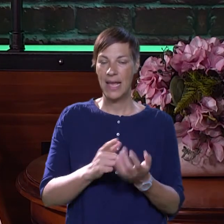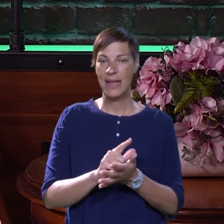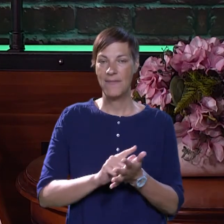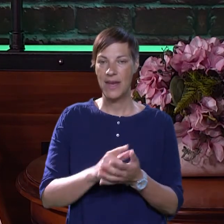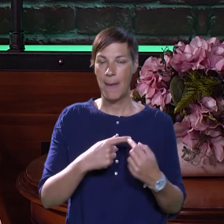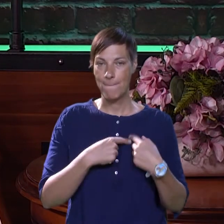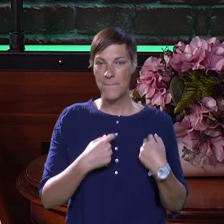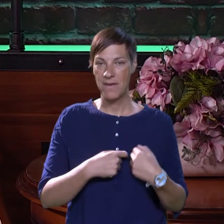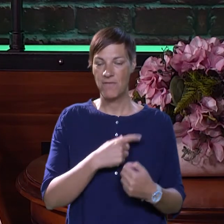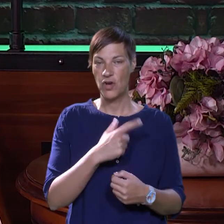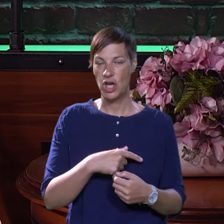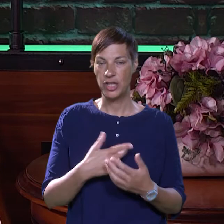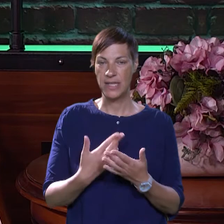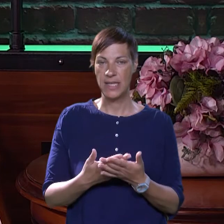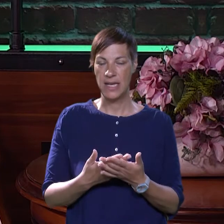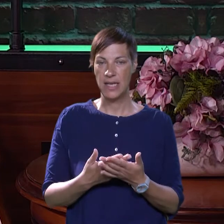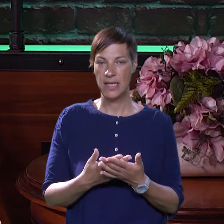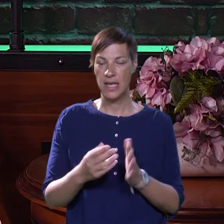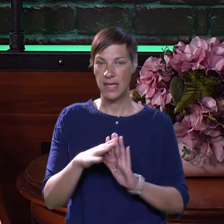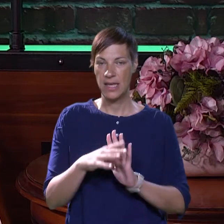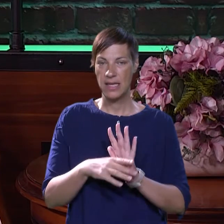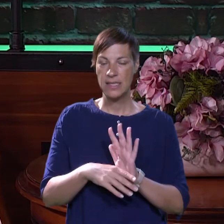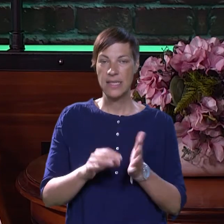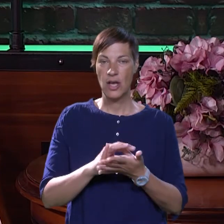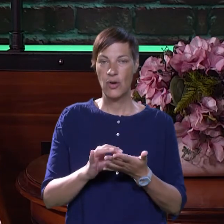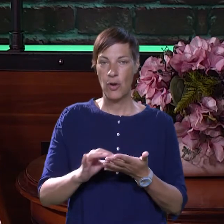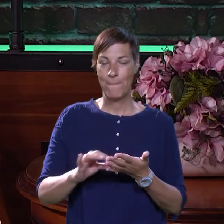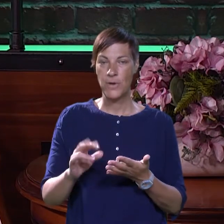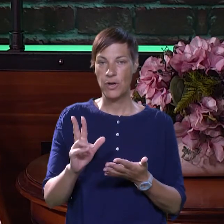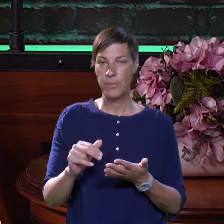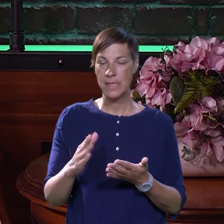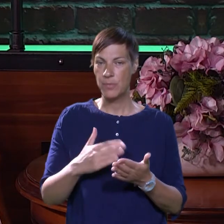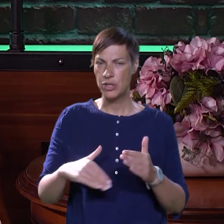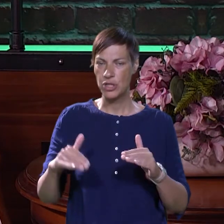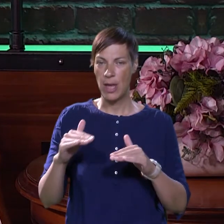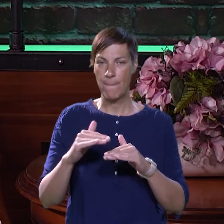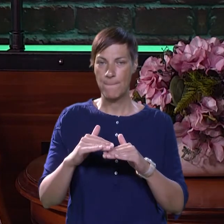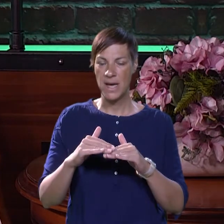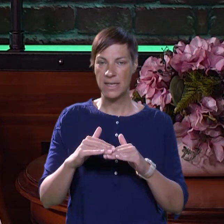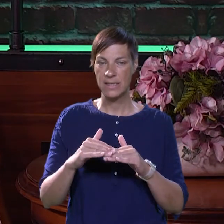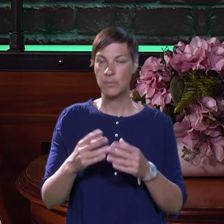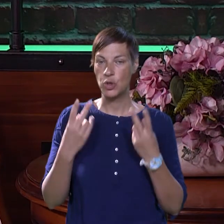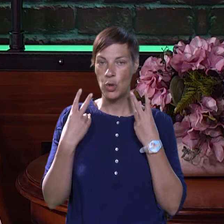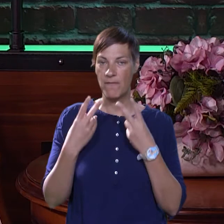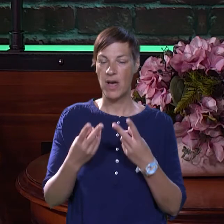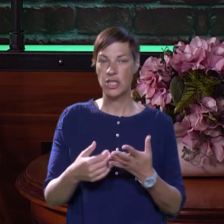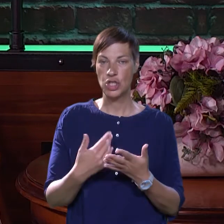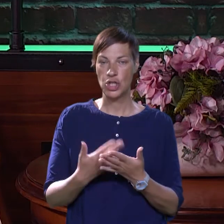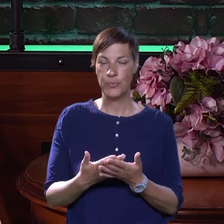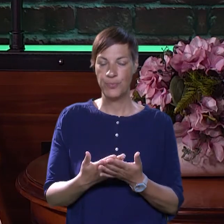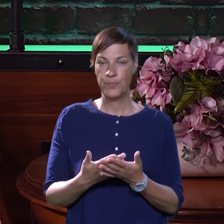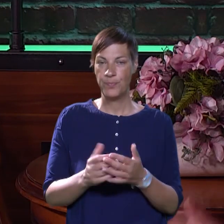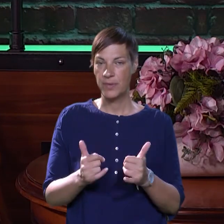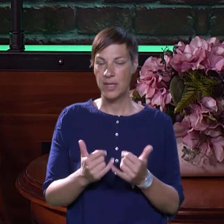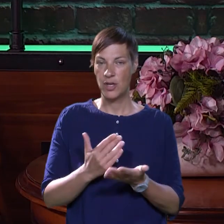vrijeme volontiranja je itekako zakonom propisano. Znači, postoji maksimum i tu je vrlo važno, dakle,